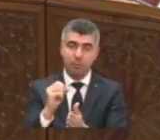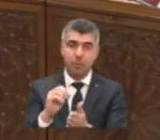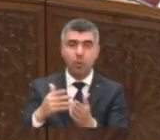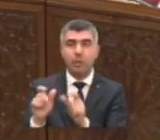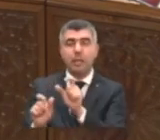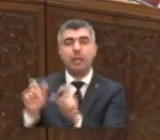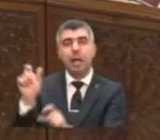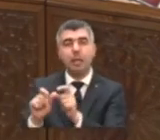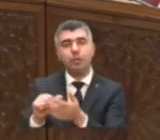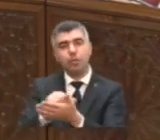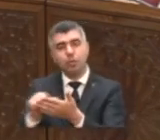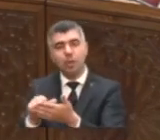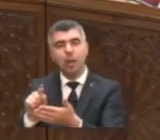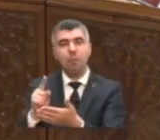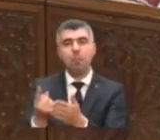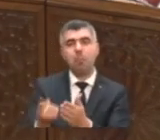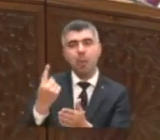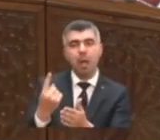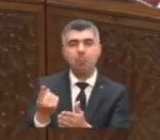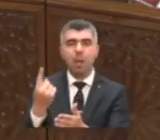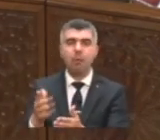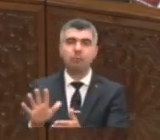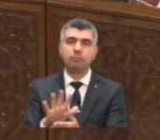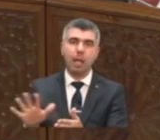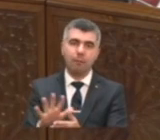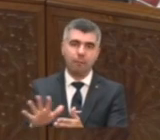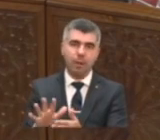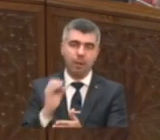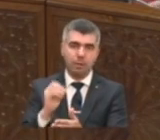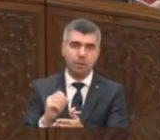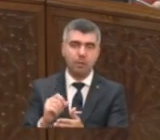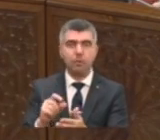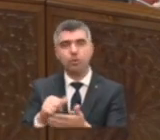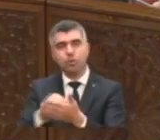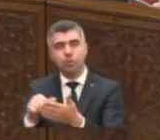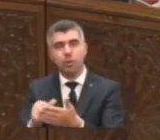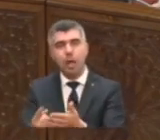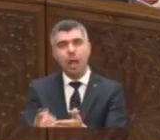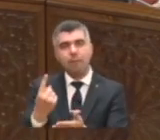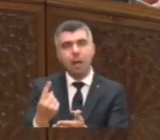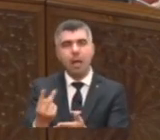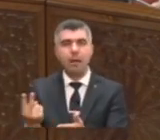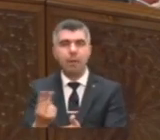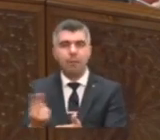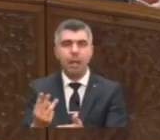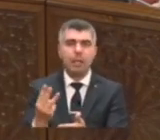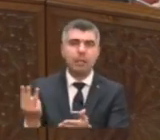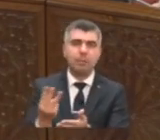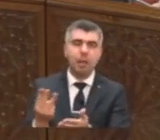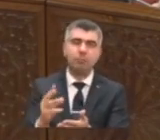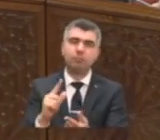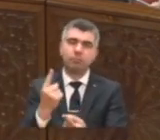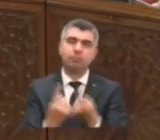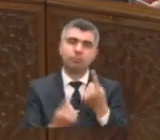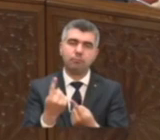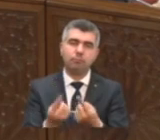مواطن شرى ما بين 50 و100 درهم للكتاب. حنا كنعرفوا بان كاين اللي كيشري ب 10 20 30 وكاين اللي كيخرج من 200 300 400 حتى 1000 3000